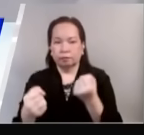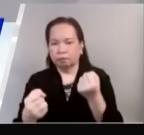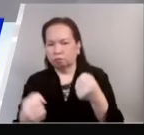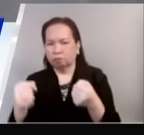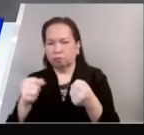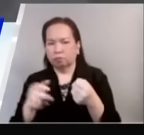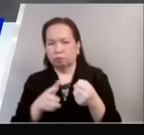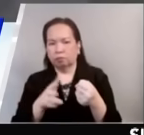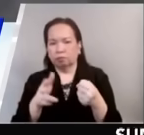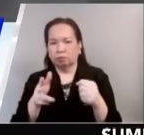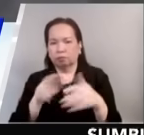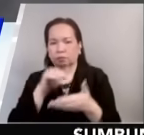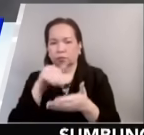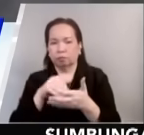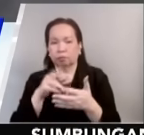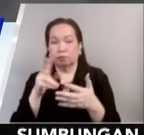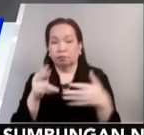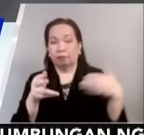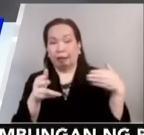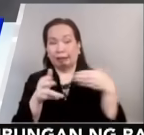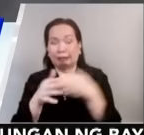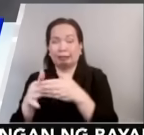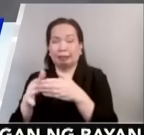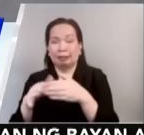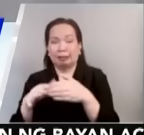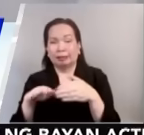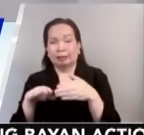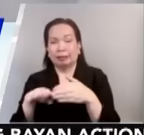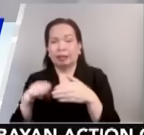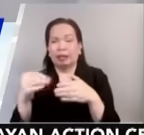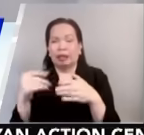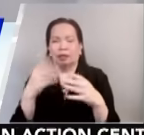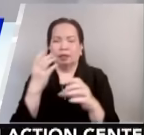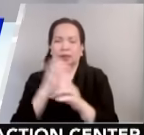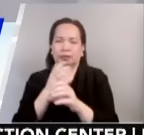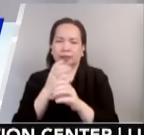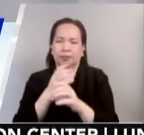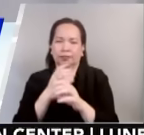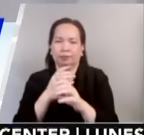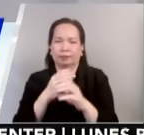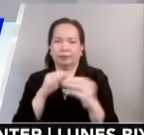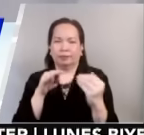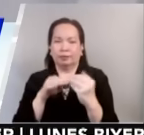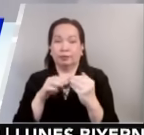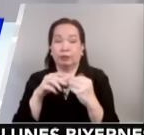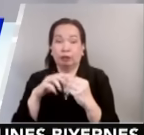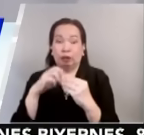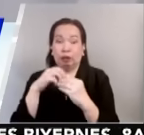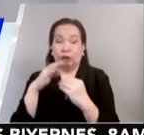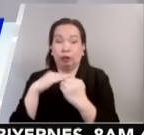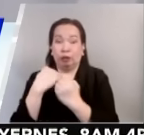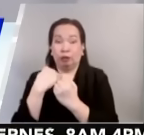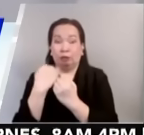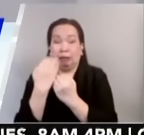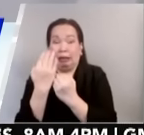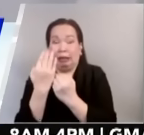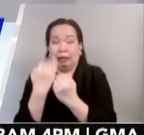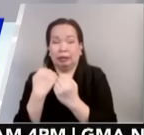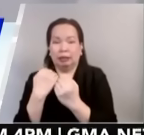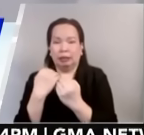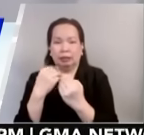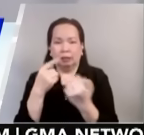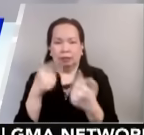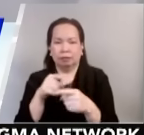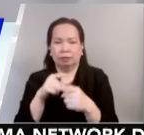biglang salpukin na isang Paparating na kotse sa lakas at tama umangat ang unahang bahagi ng kotse nangyaring